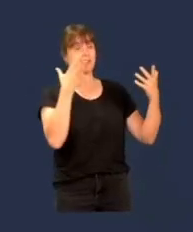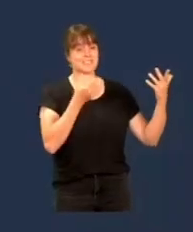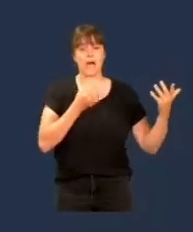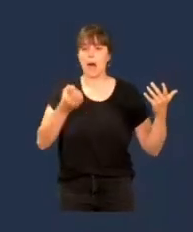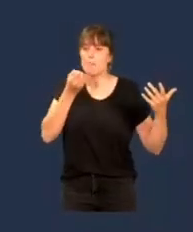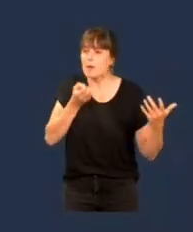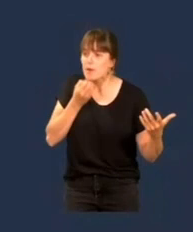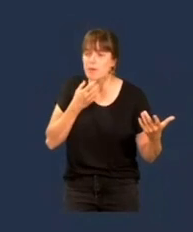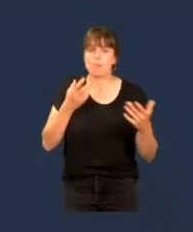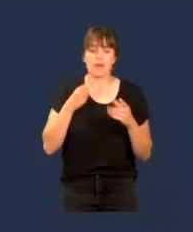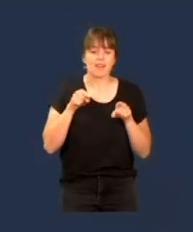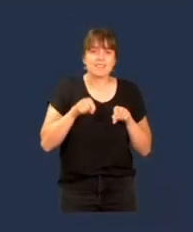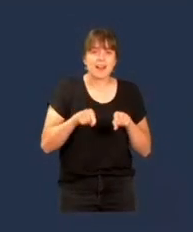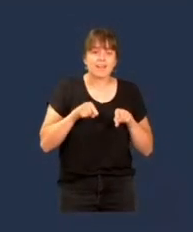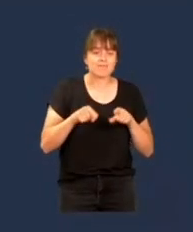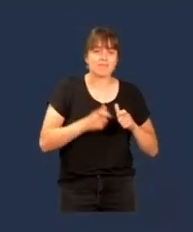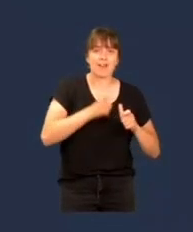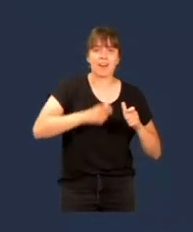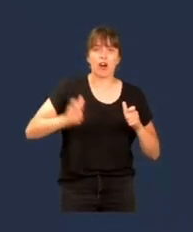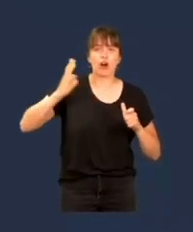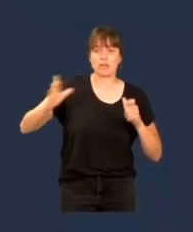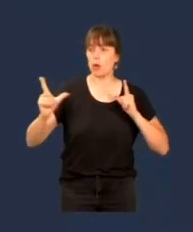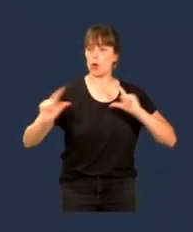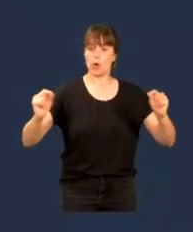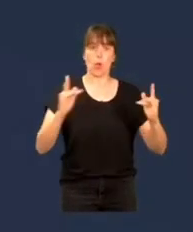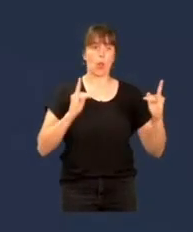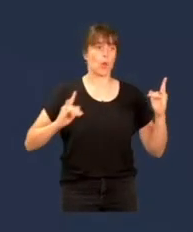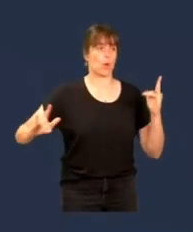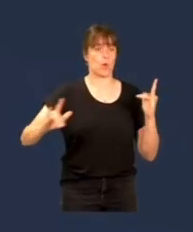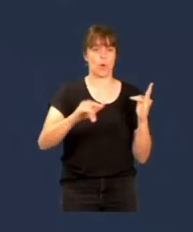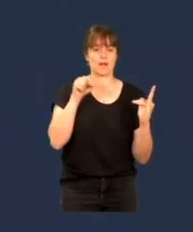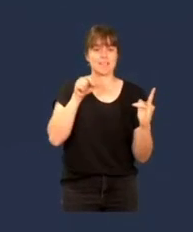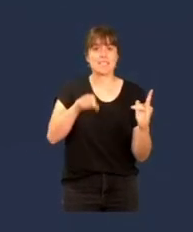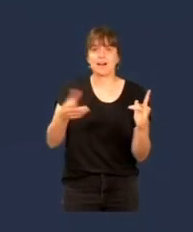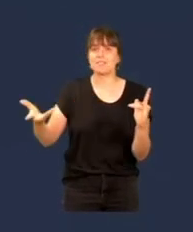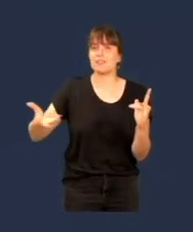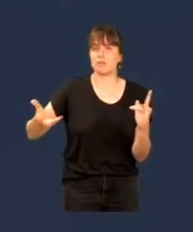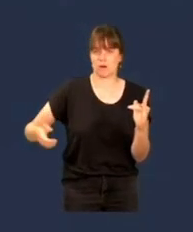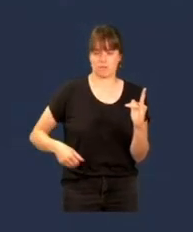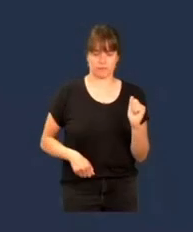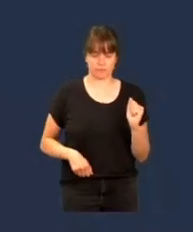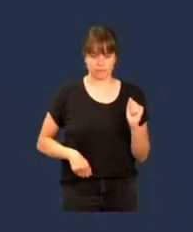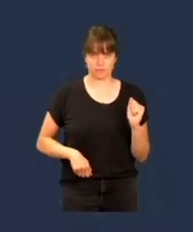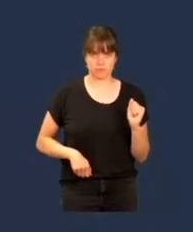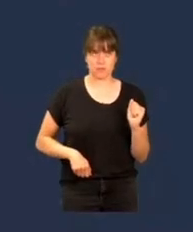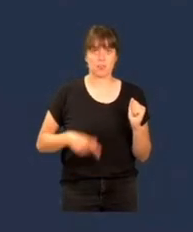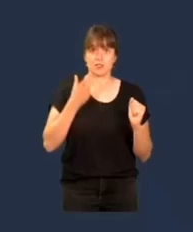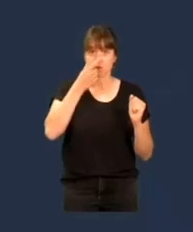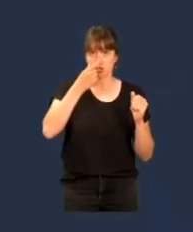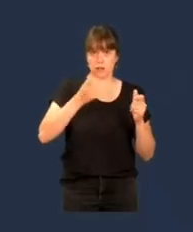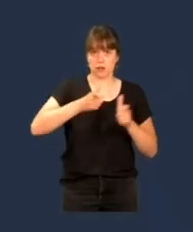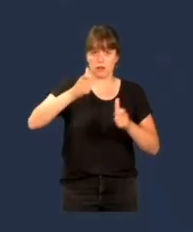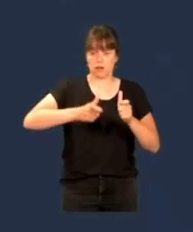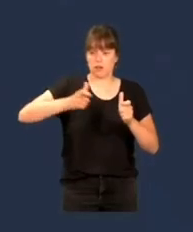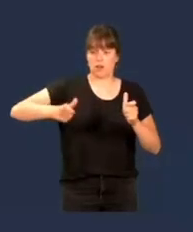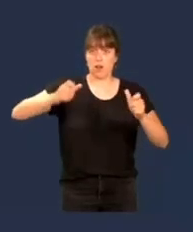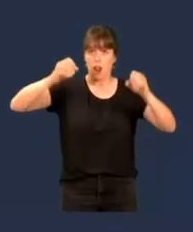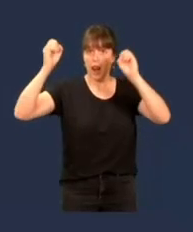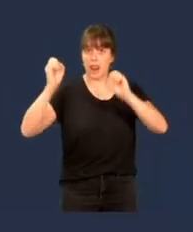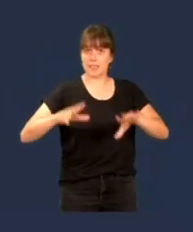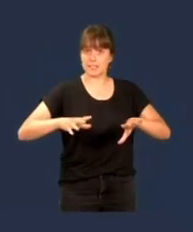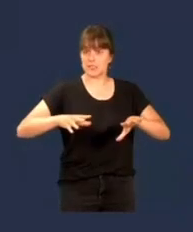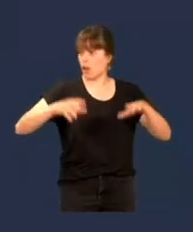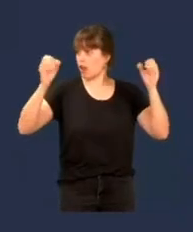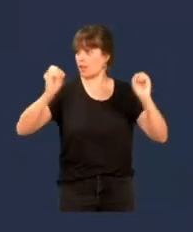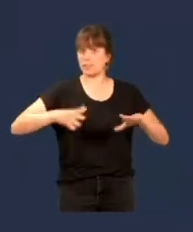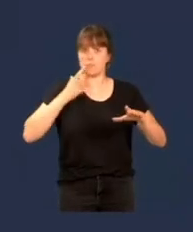que c'est qu'une friche. N'oublions pas, une friche industrielle, c'est un terrain laissé à l'abandon suite à l'arrêt de